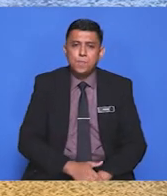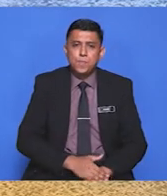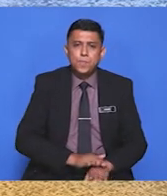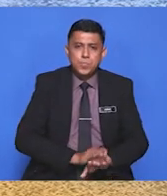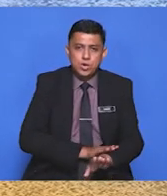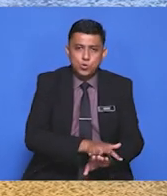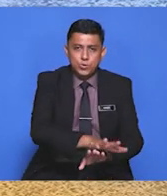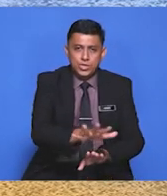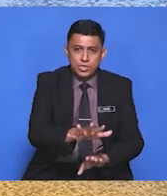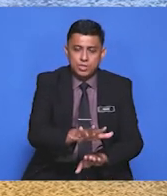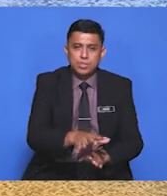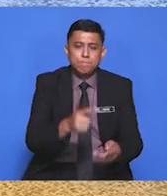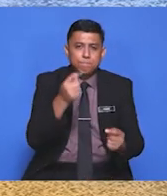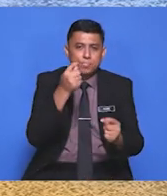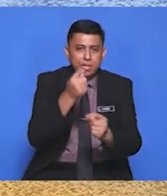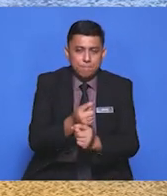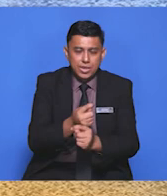penetapan harga. Kedua,